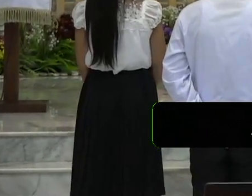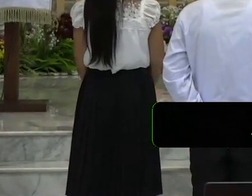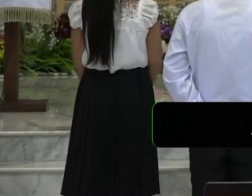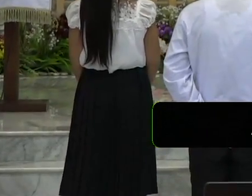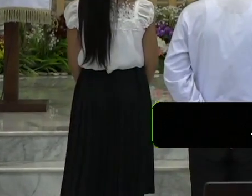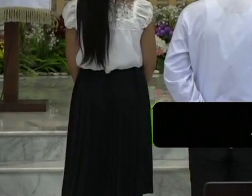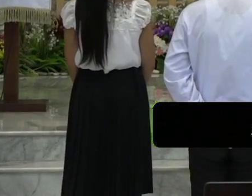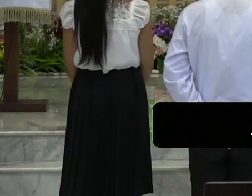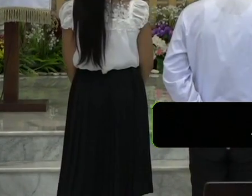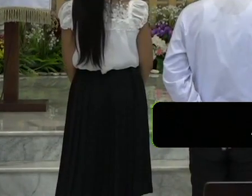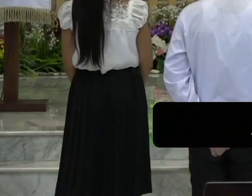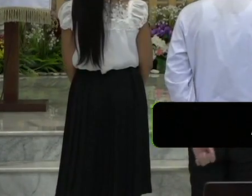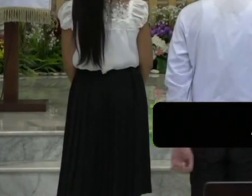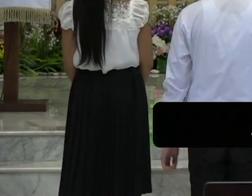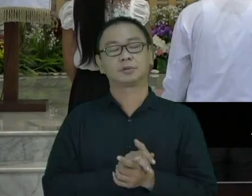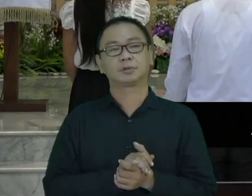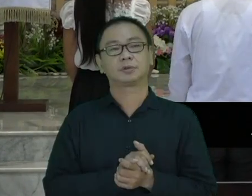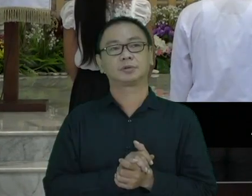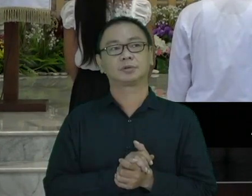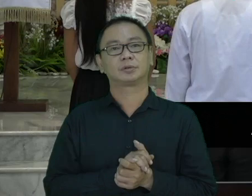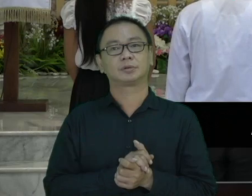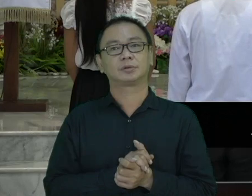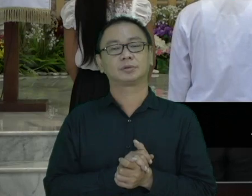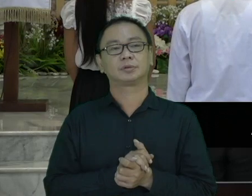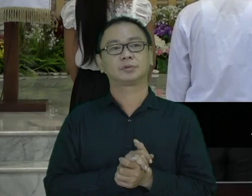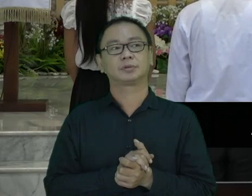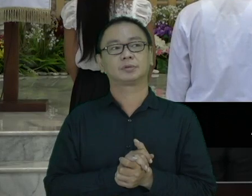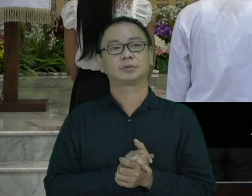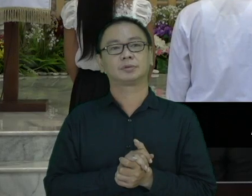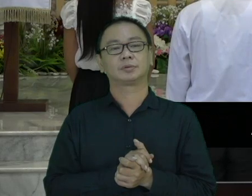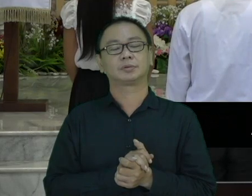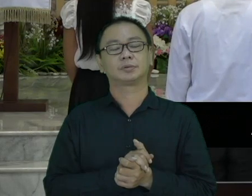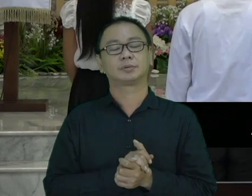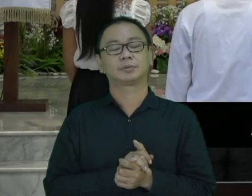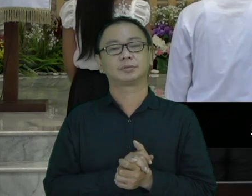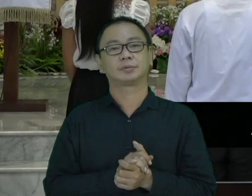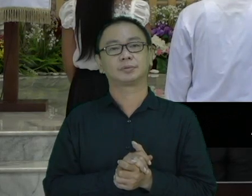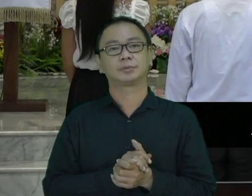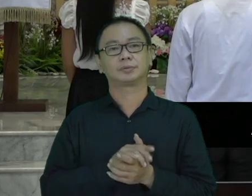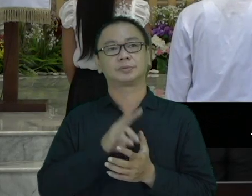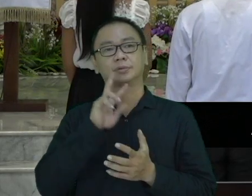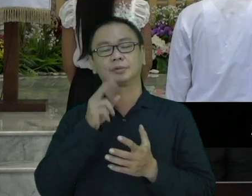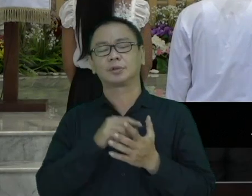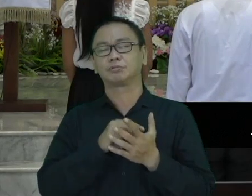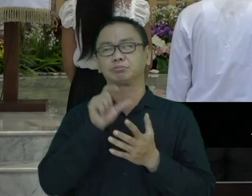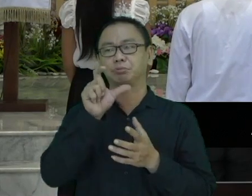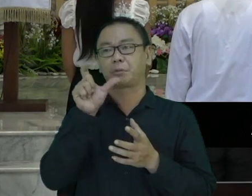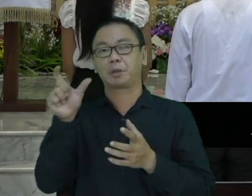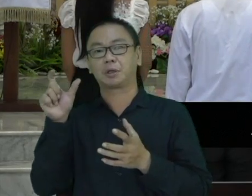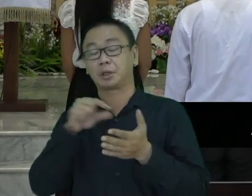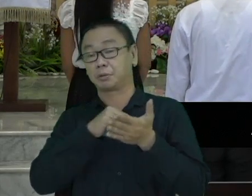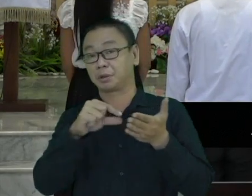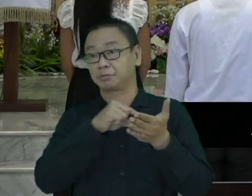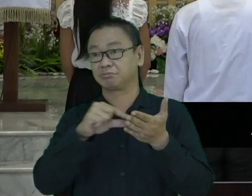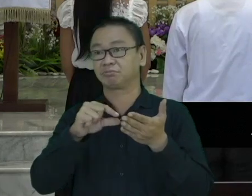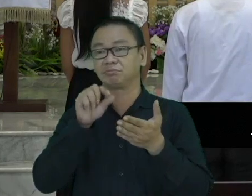Ya, Saudara Rintis Pandadar, Saudara Tresno Adi Ciptadi, Saudari Nisa Yunita Sari,